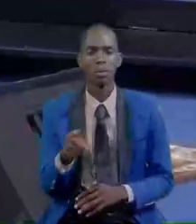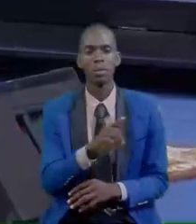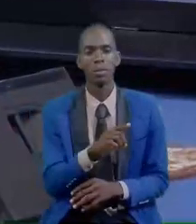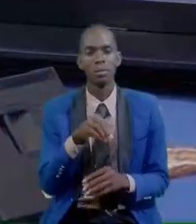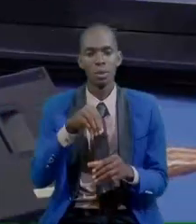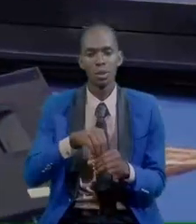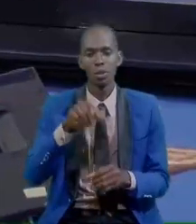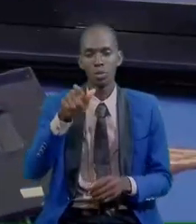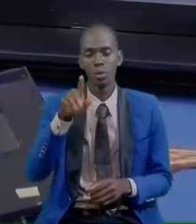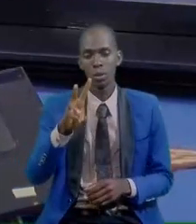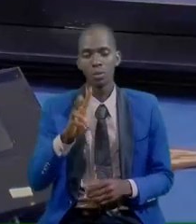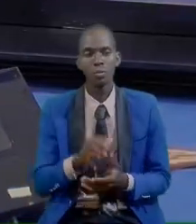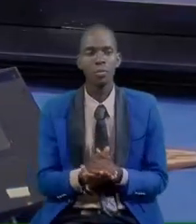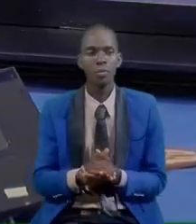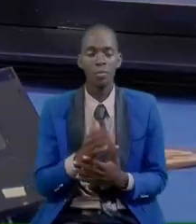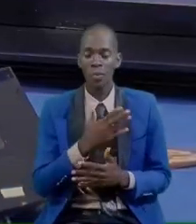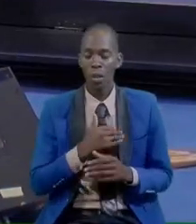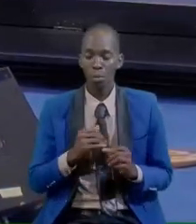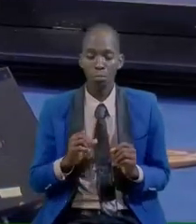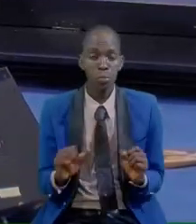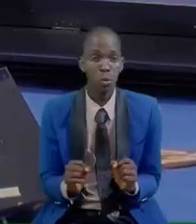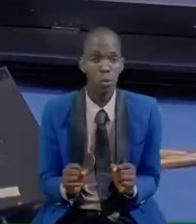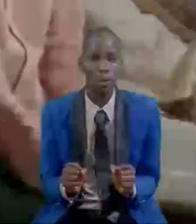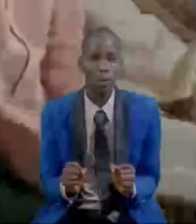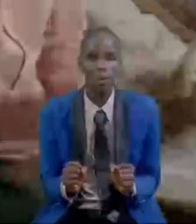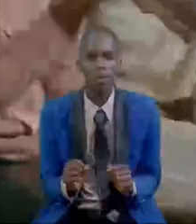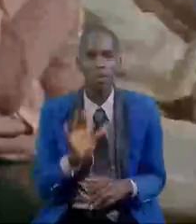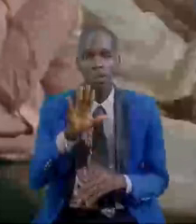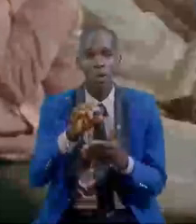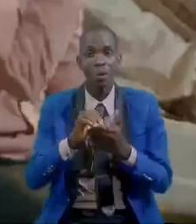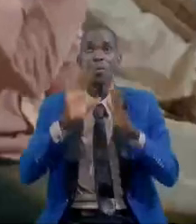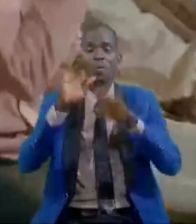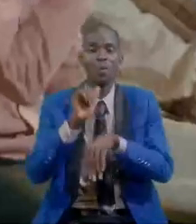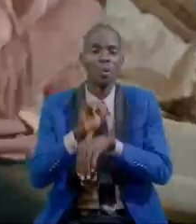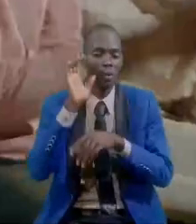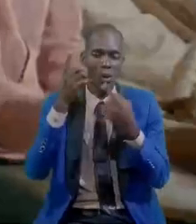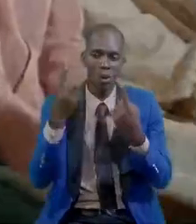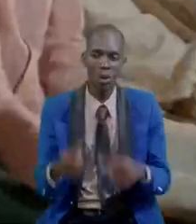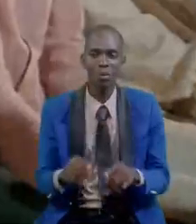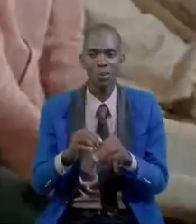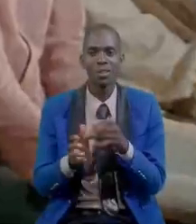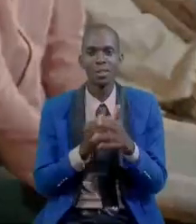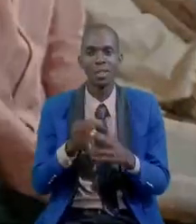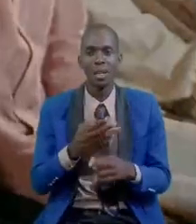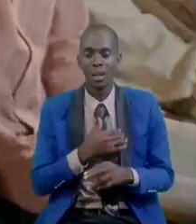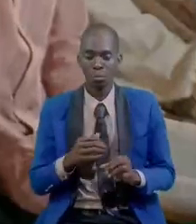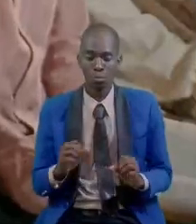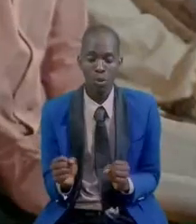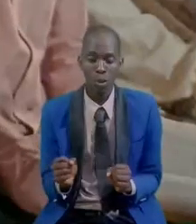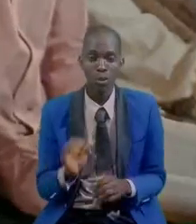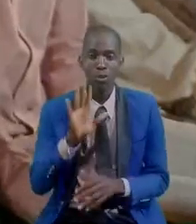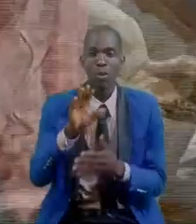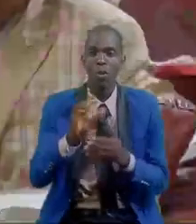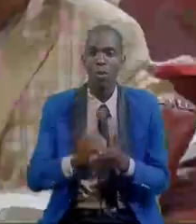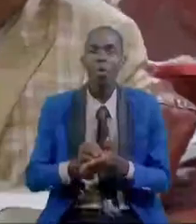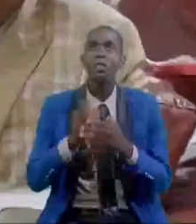Verset 26. Tout à coup, ton miracle viendra. Tout à coup, ta